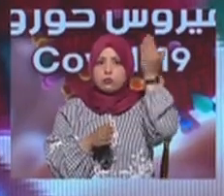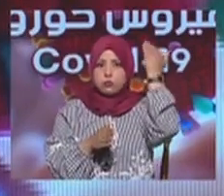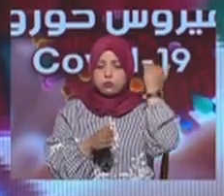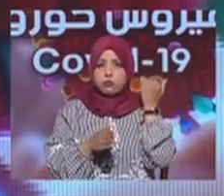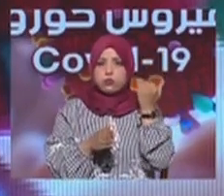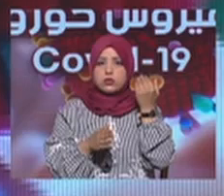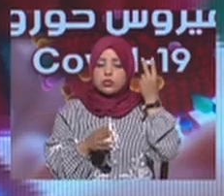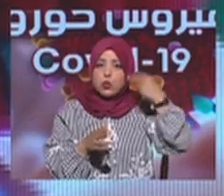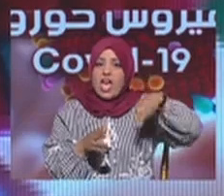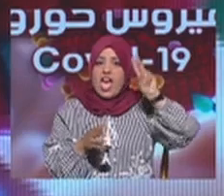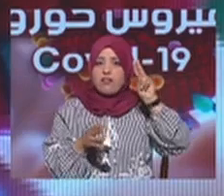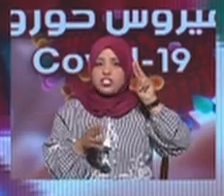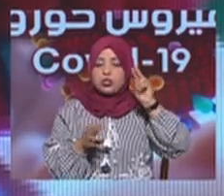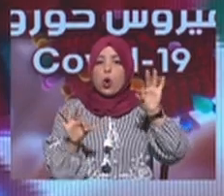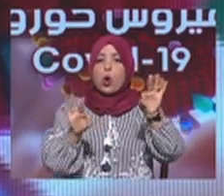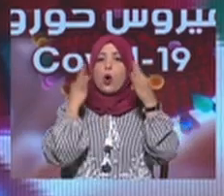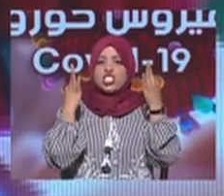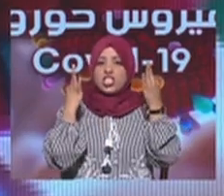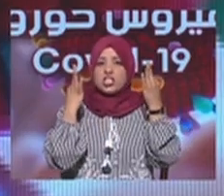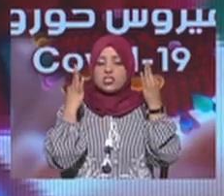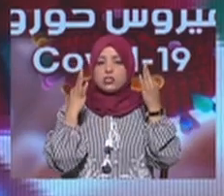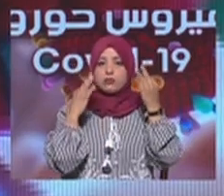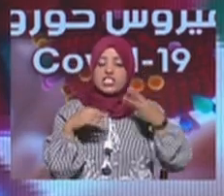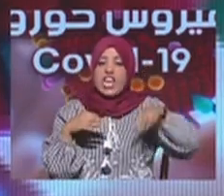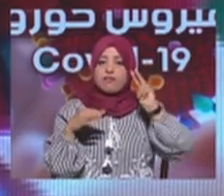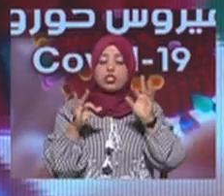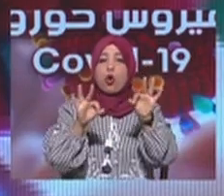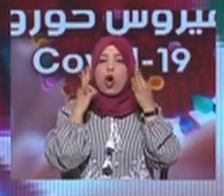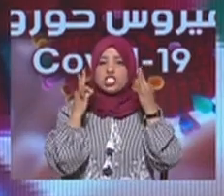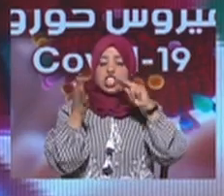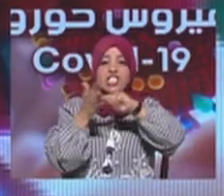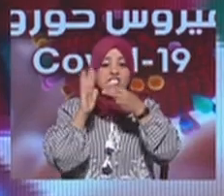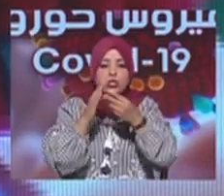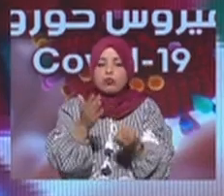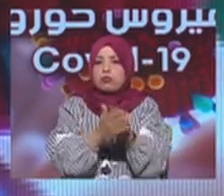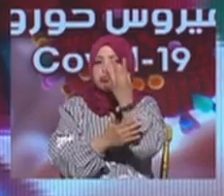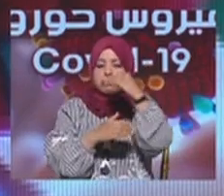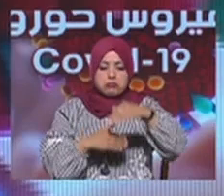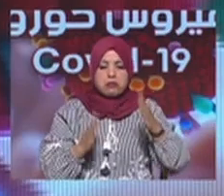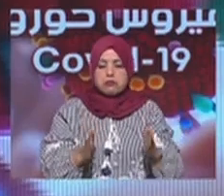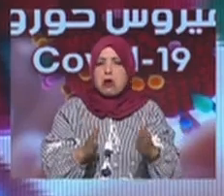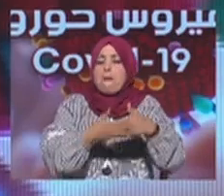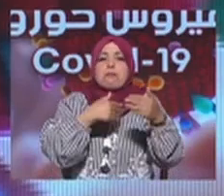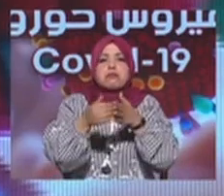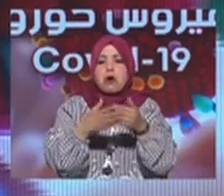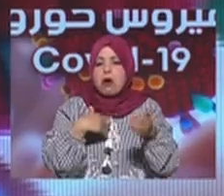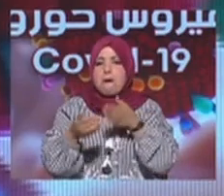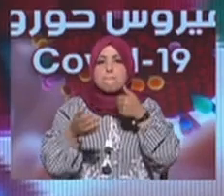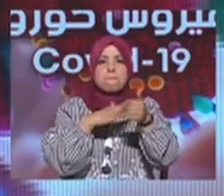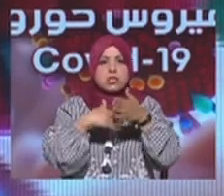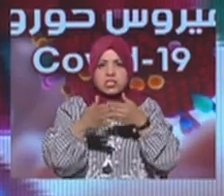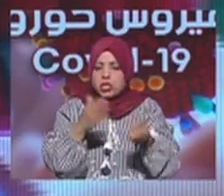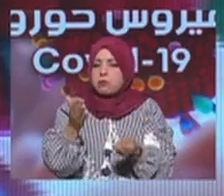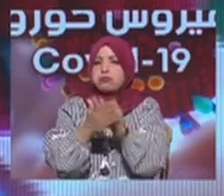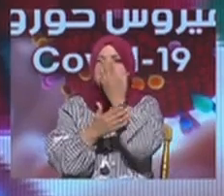2010. دونك التقنيات ماهيش جديدة علينا، اللابوراتوار مجهز بالتقنيات والبروتوكول ماهوش جديد